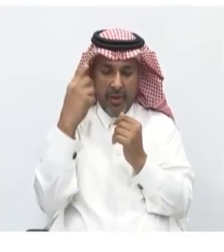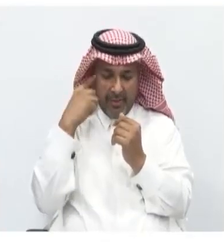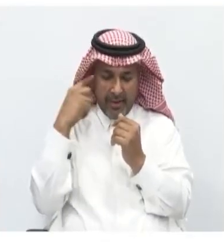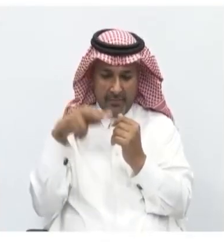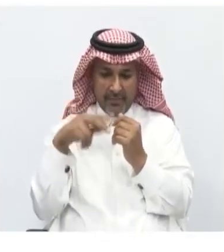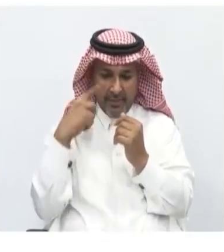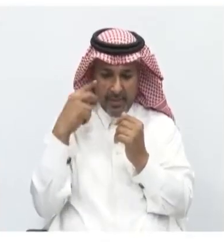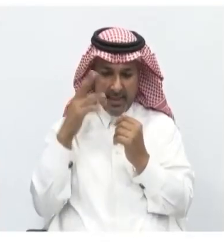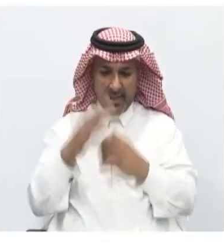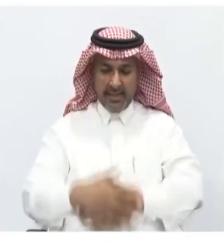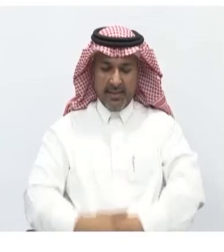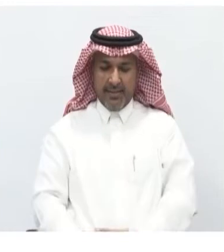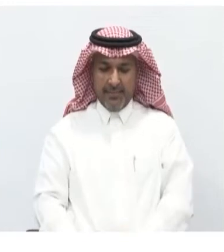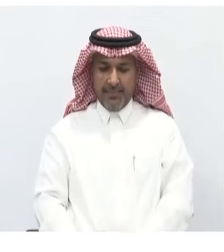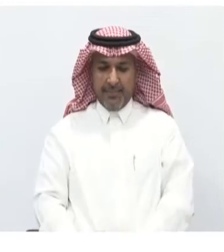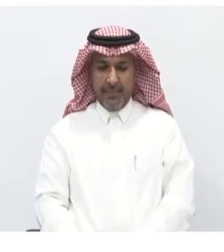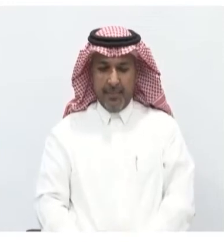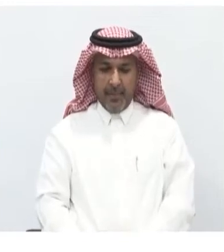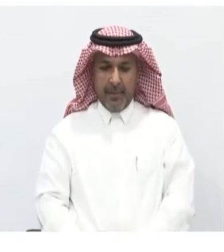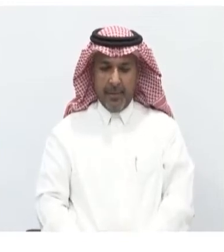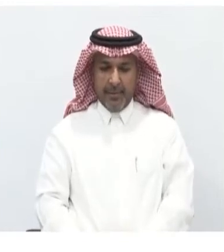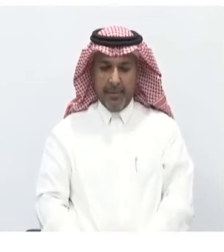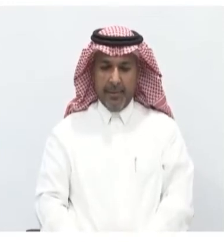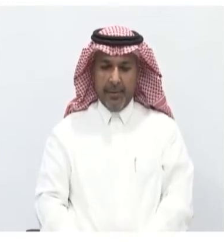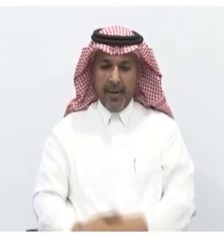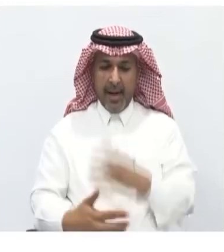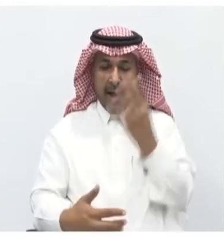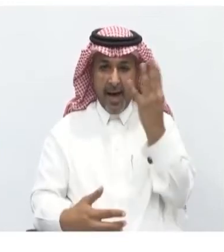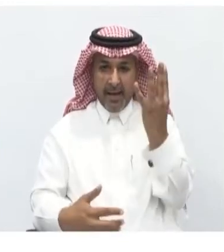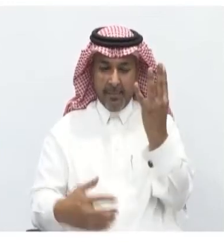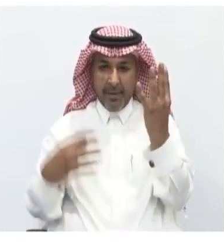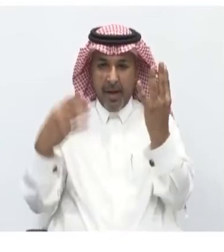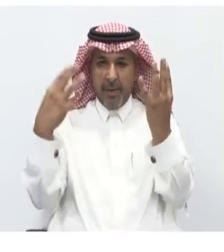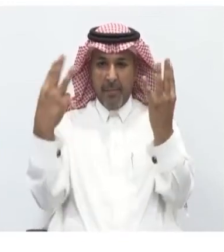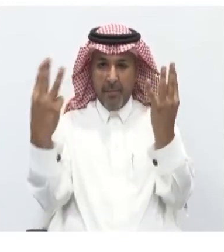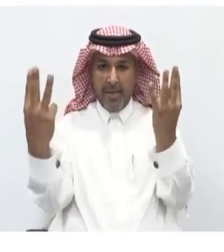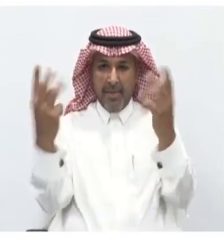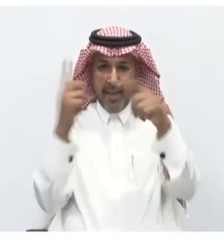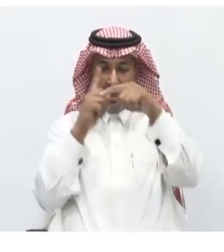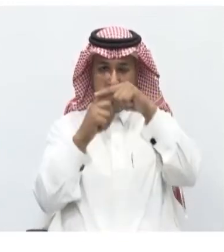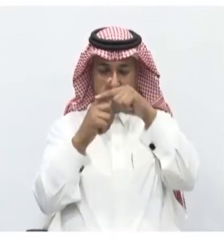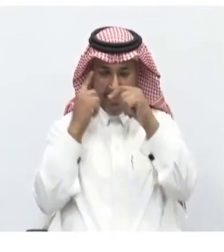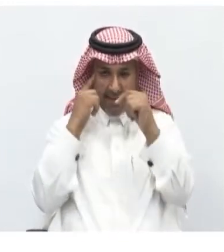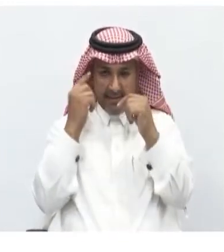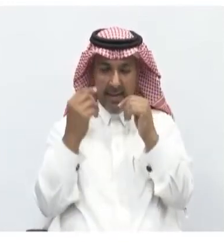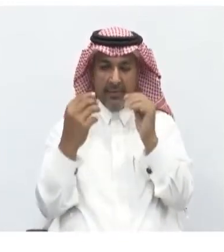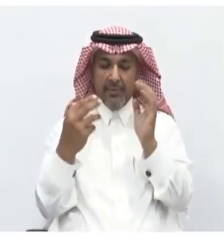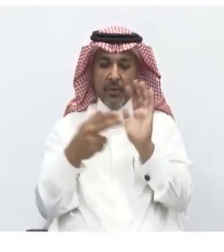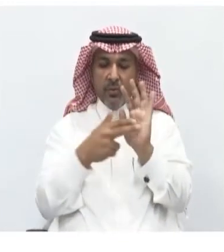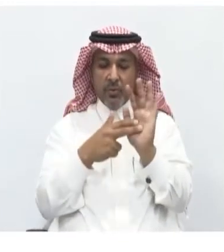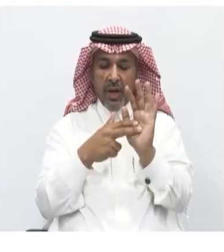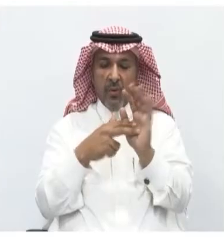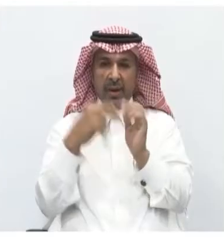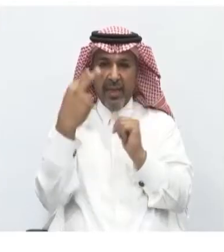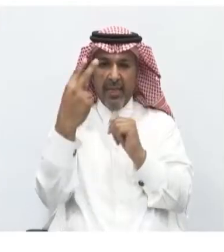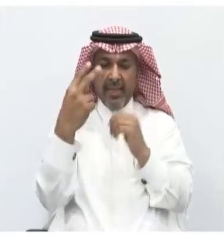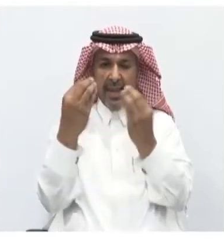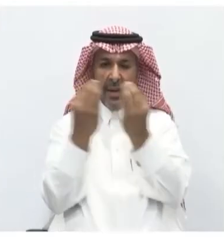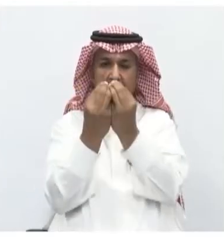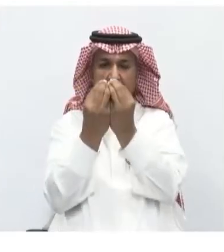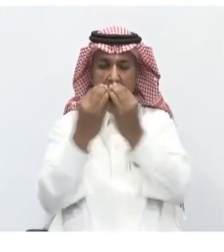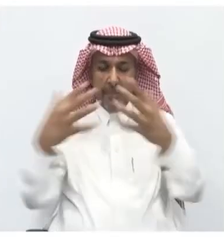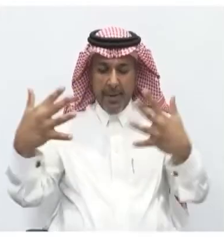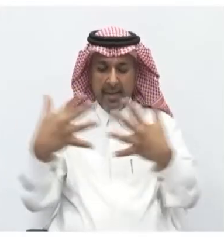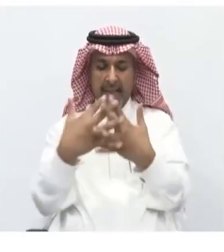انها جسيمات اربع ذرات حديد مع ثلاث جزيئات اكسجين لانتاج وحدته صيغه